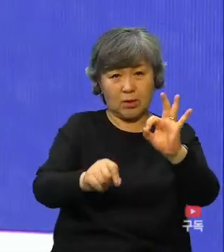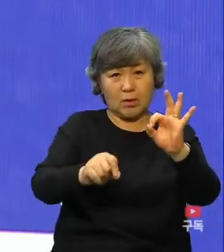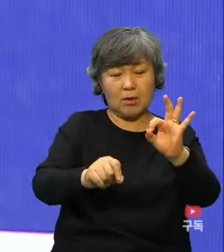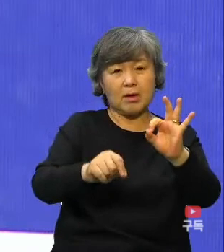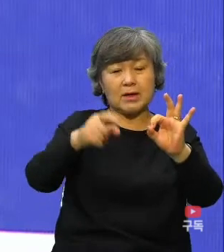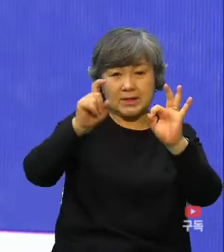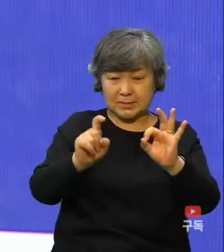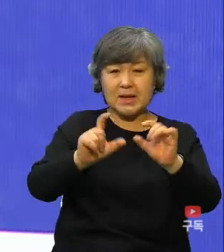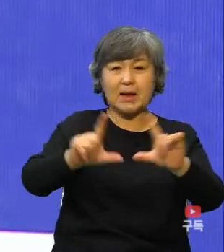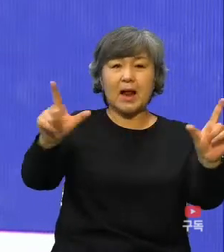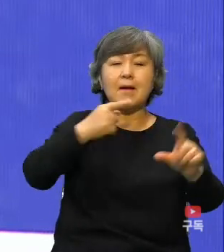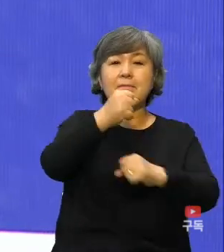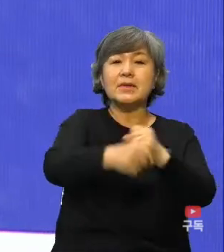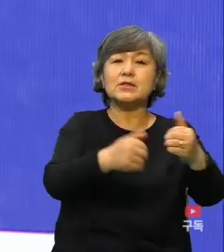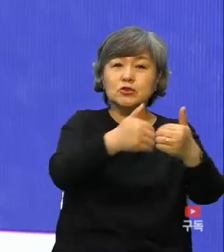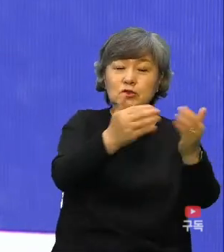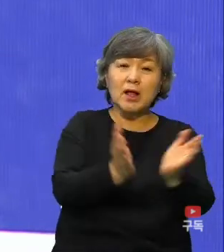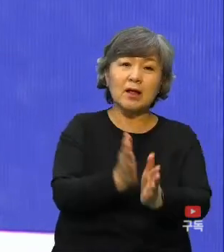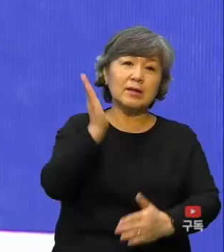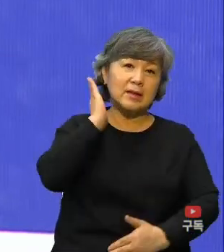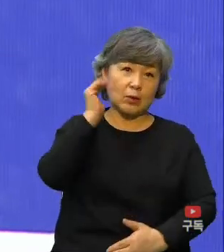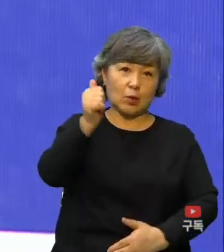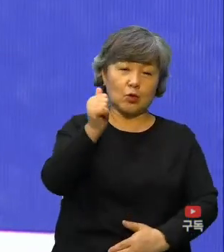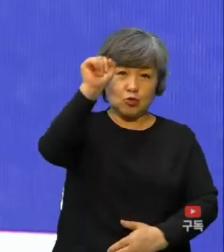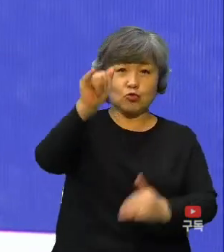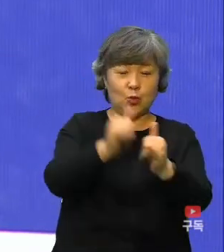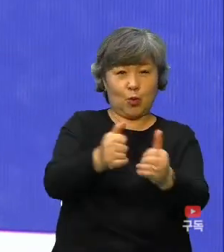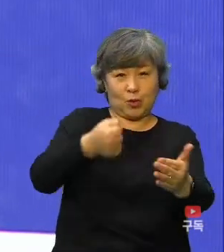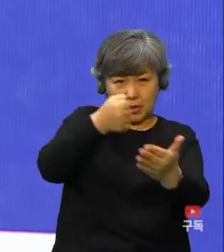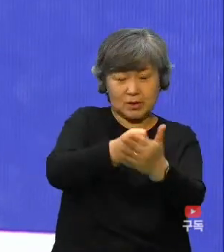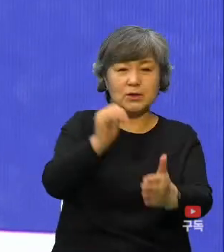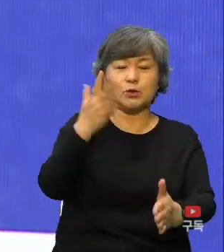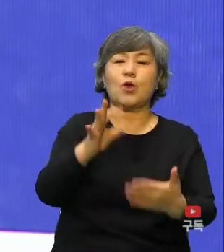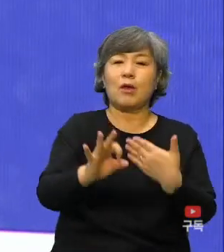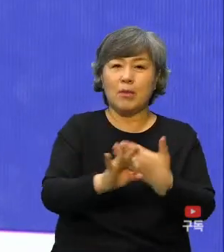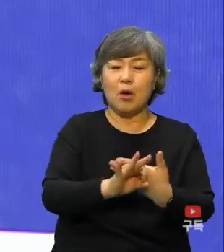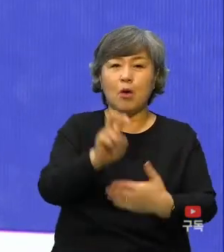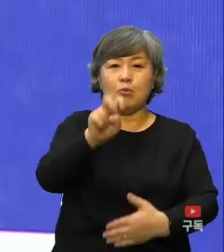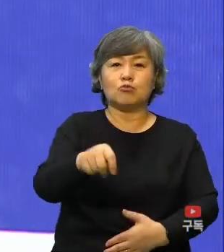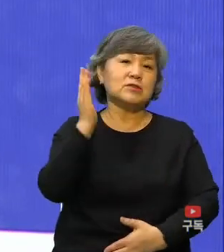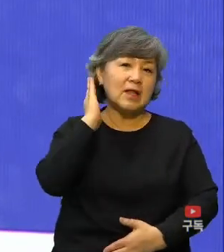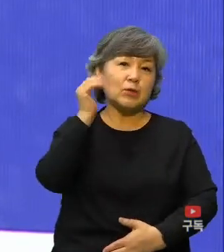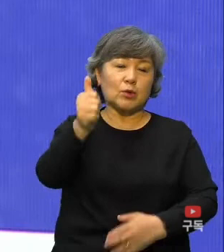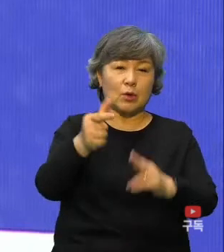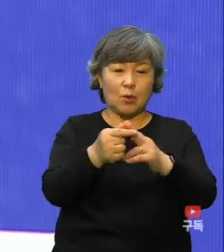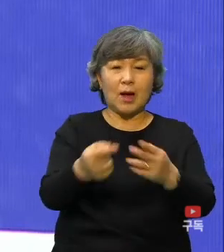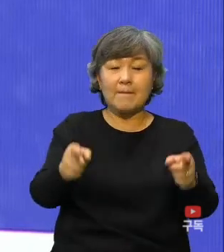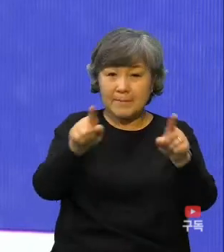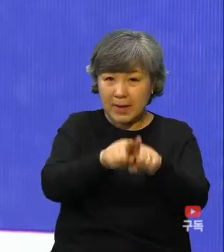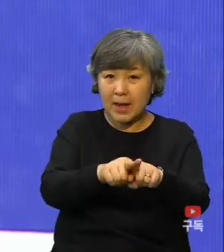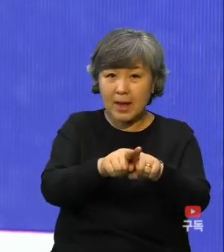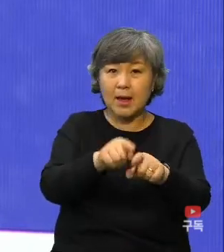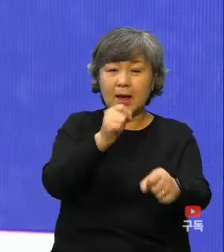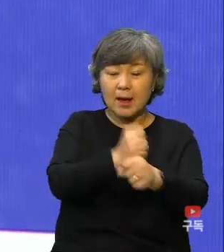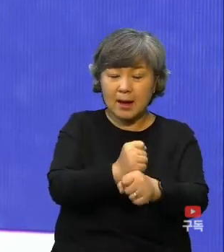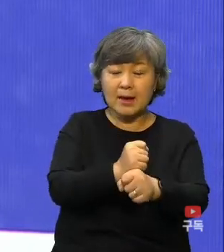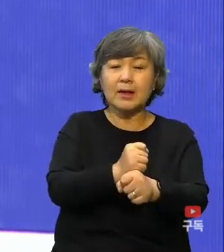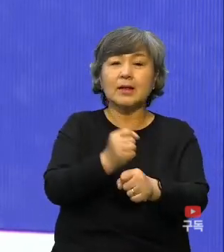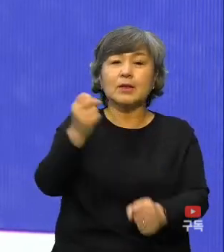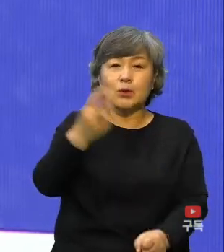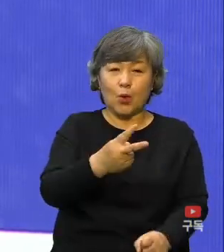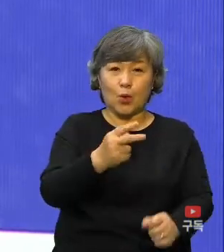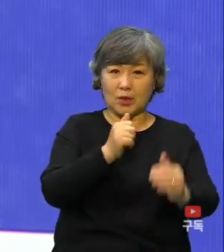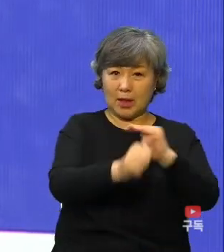10월 10일 우리 민주당 대통령 후보가 결정되면 문재인 대통령님과 우리 당의 대선 후보님,